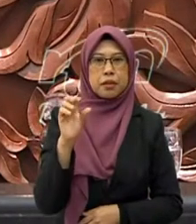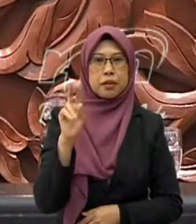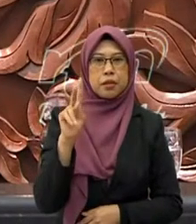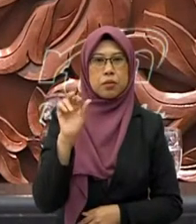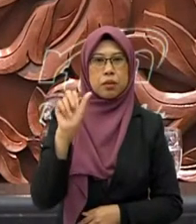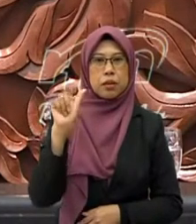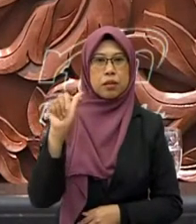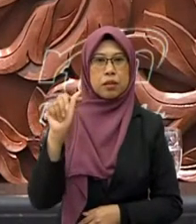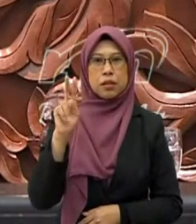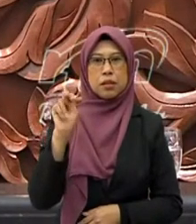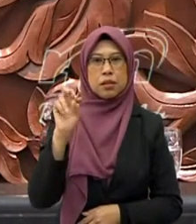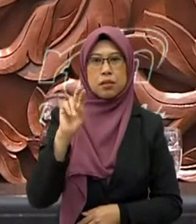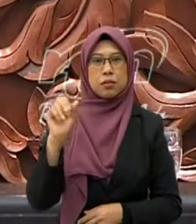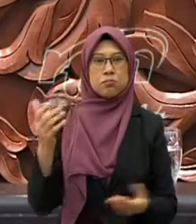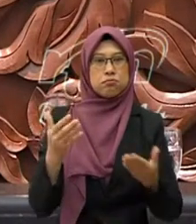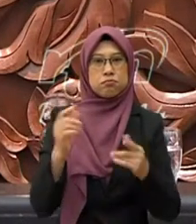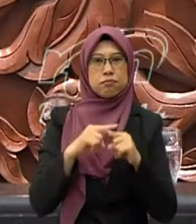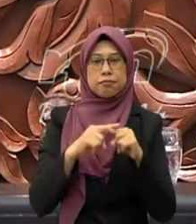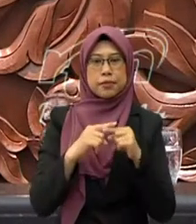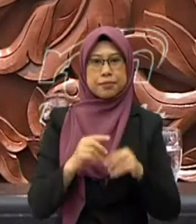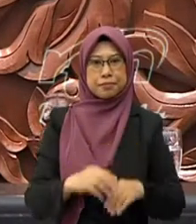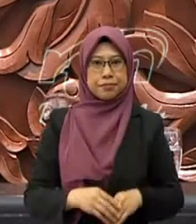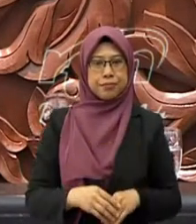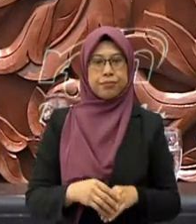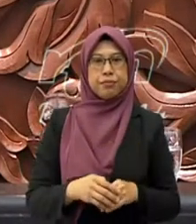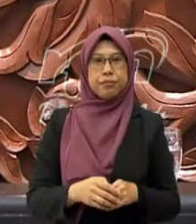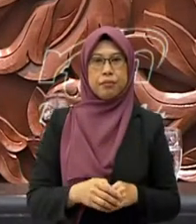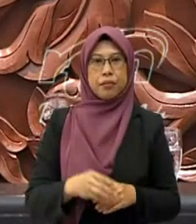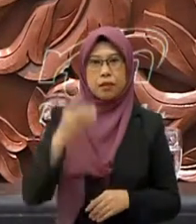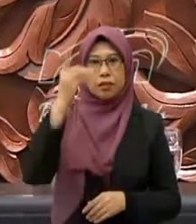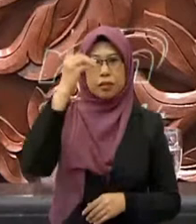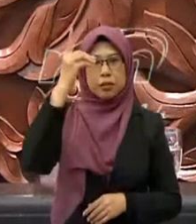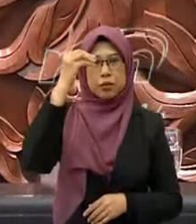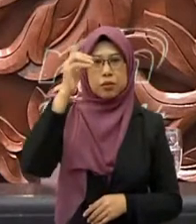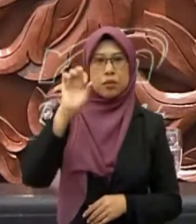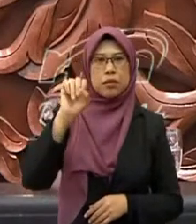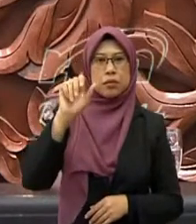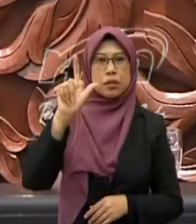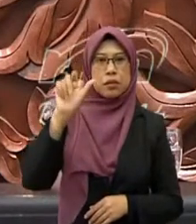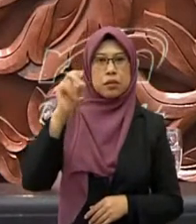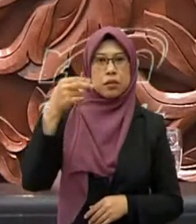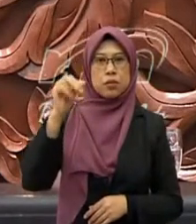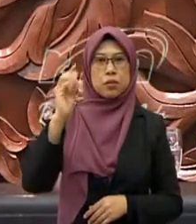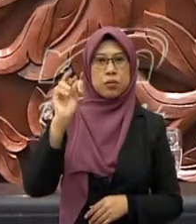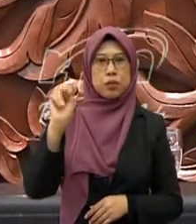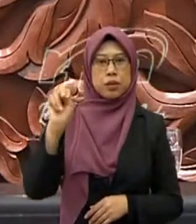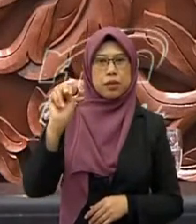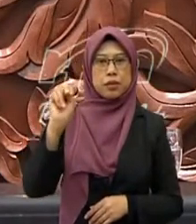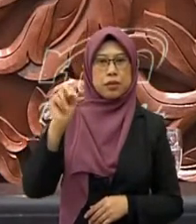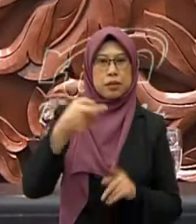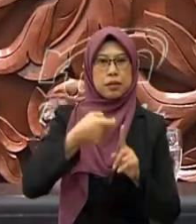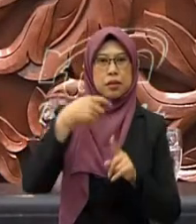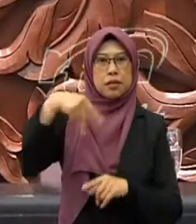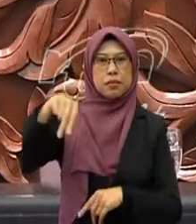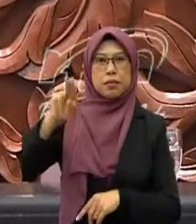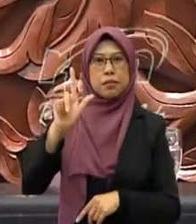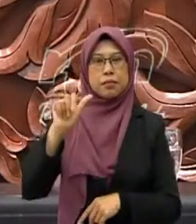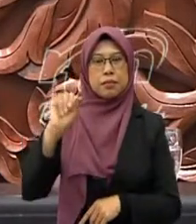tidak hadir dalam dewan Sebenarnya saya menjemput Salahuddin bin Ayyub mulai